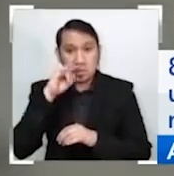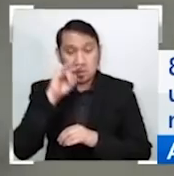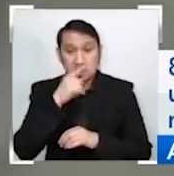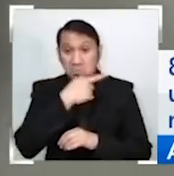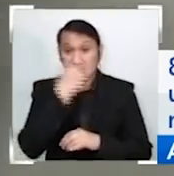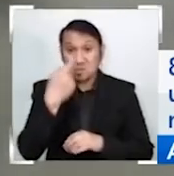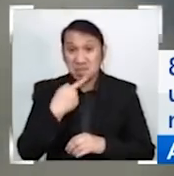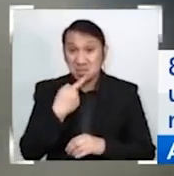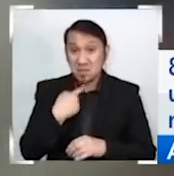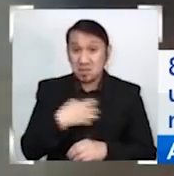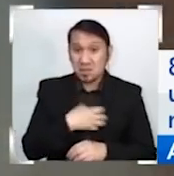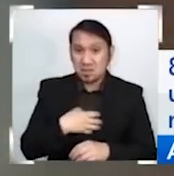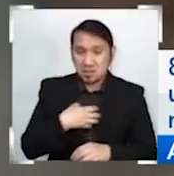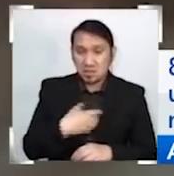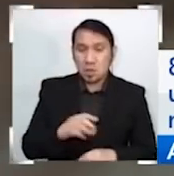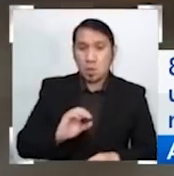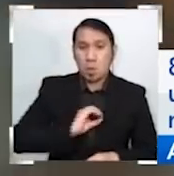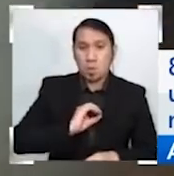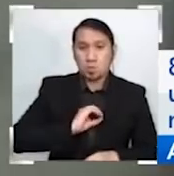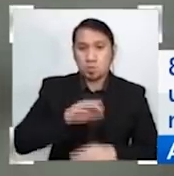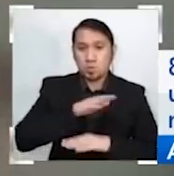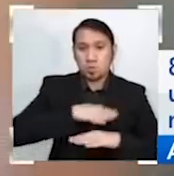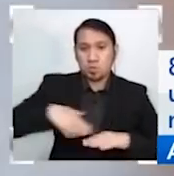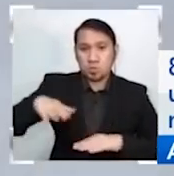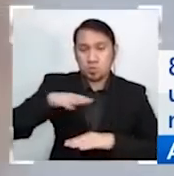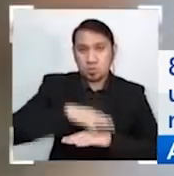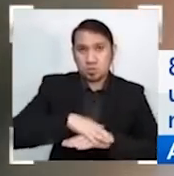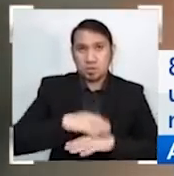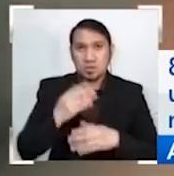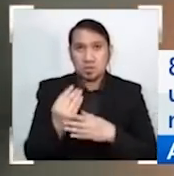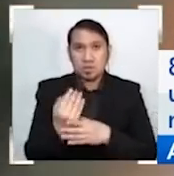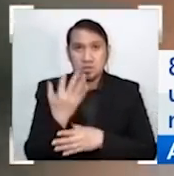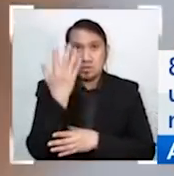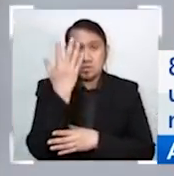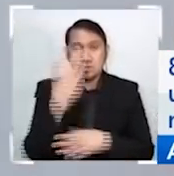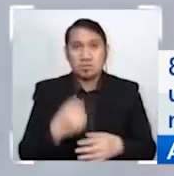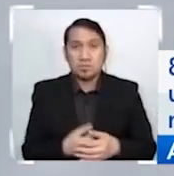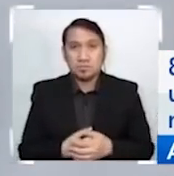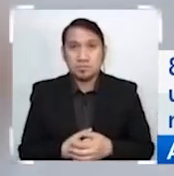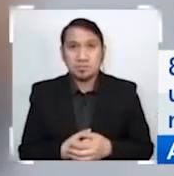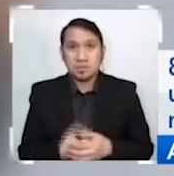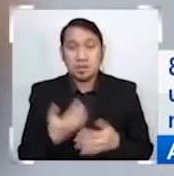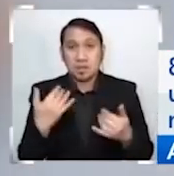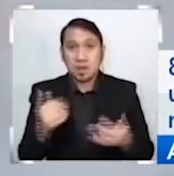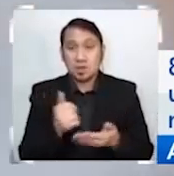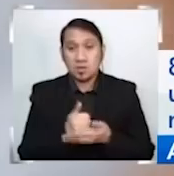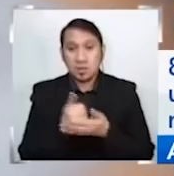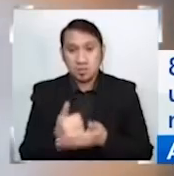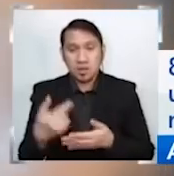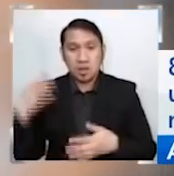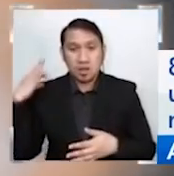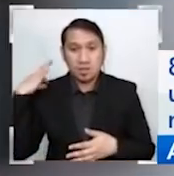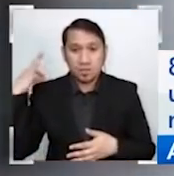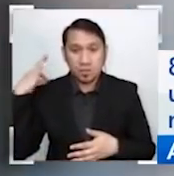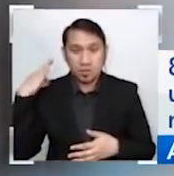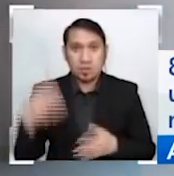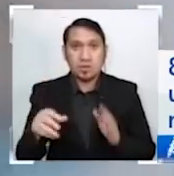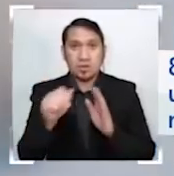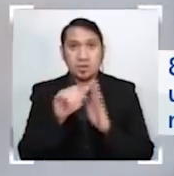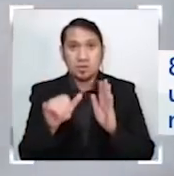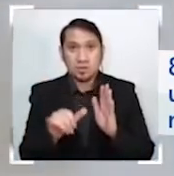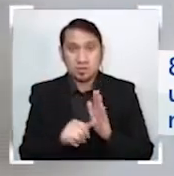Flores, pag-aari nila ang lupang pinagtamnan ng puno ng mangga. Bukod sa tulong, may nagboluntaryo ring abogado sa kaso